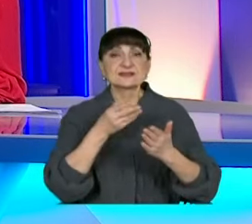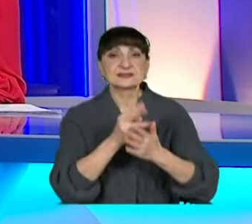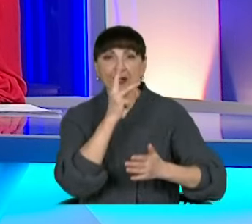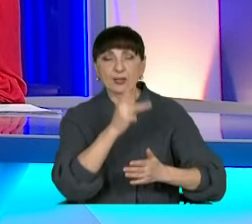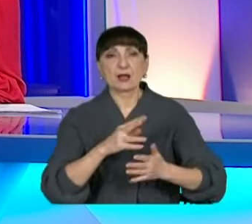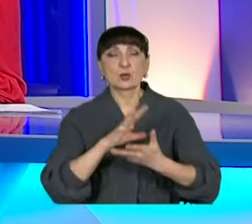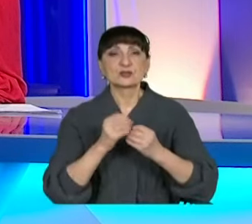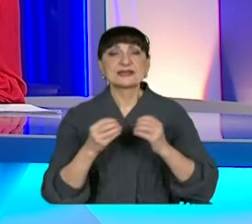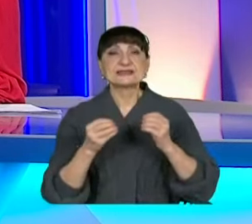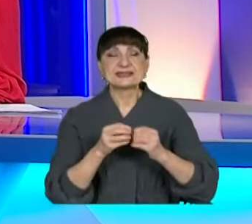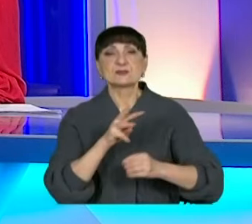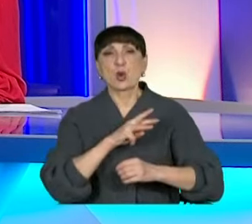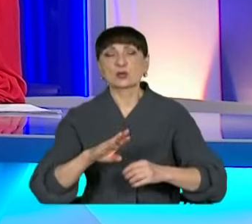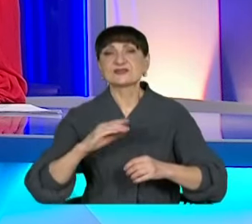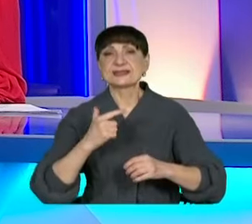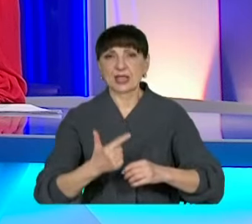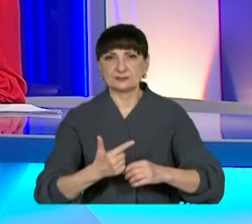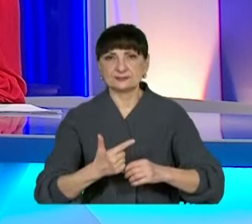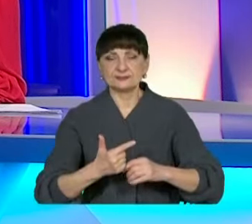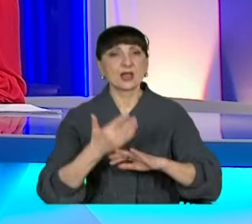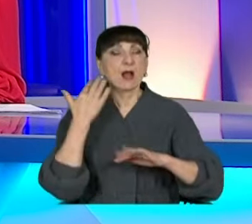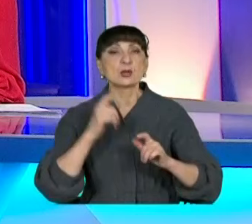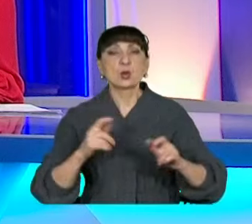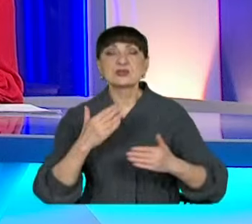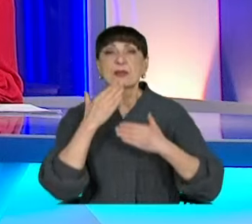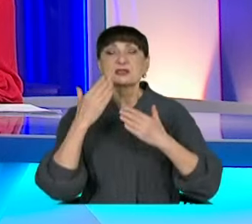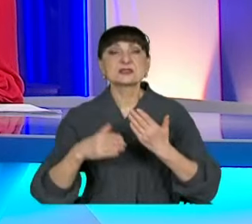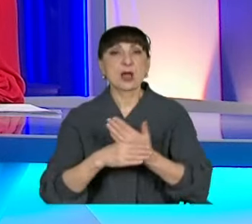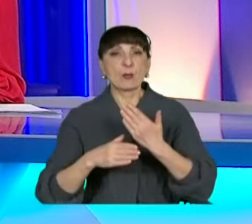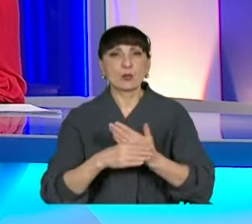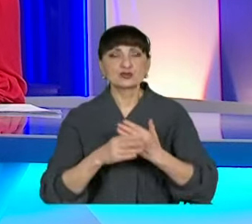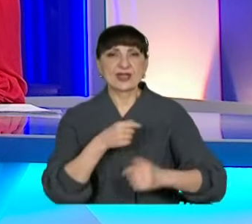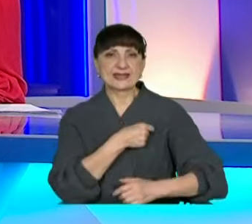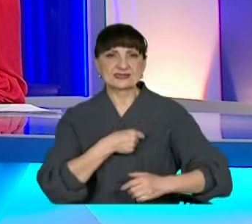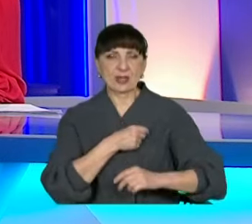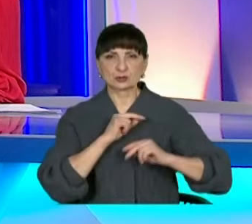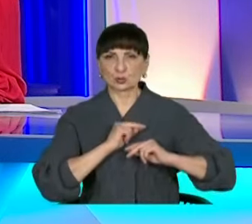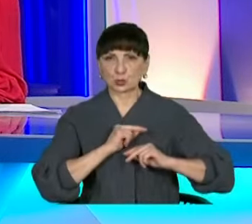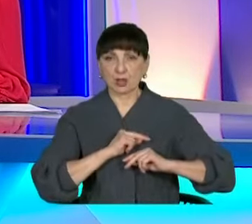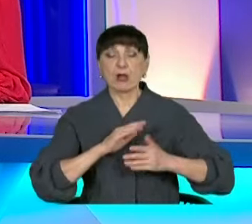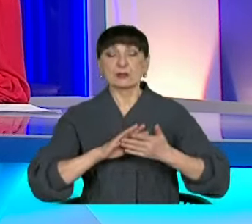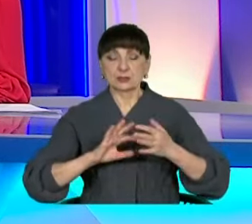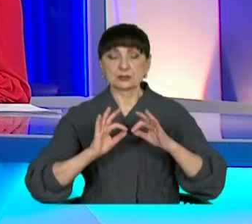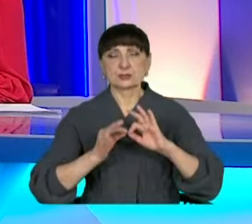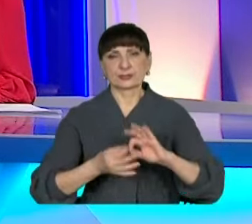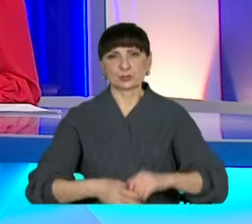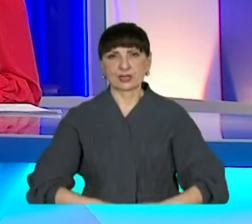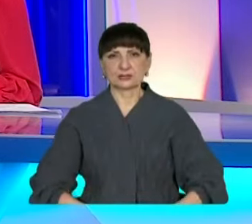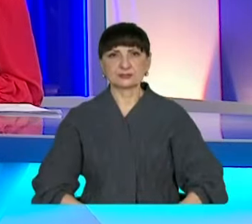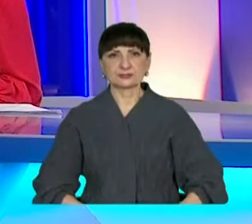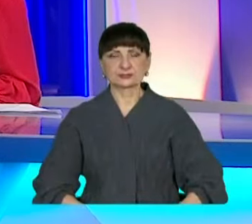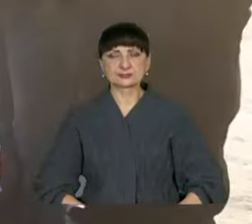сложности почти 10 миллионов тенге. Ранее люди обратились за помощью в инспекцию труда. Подробнее в материале Лейлы